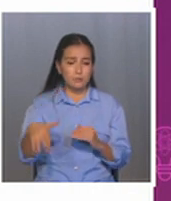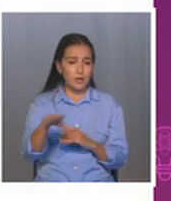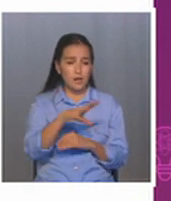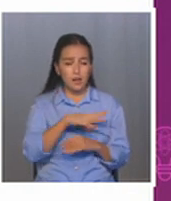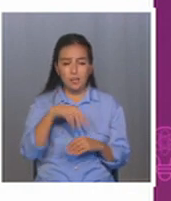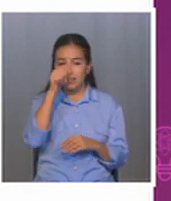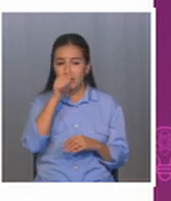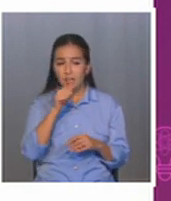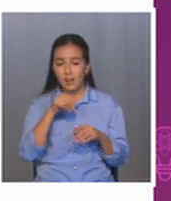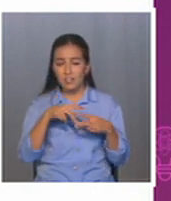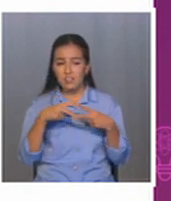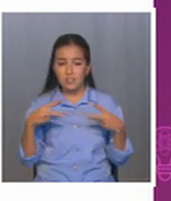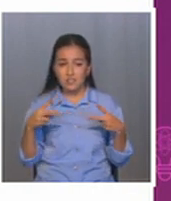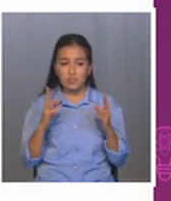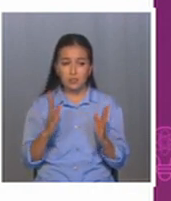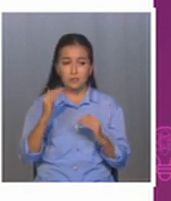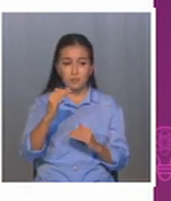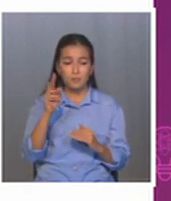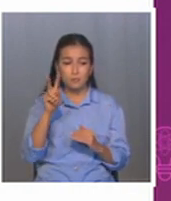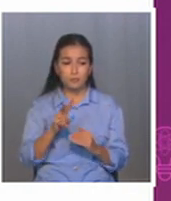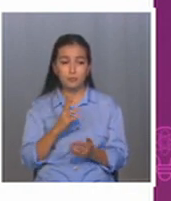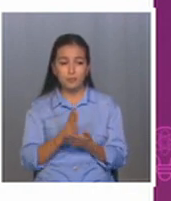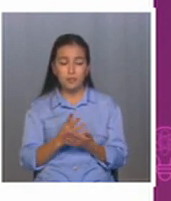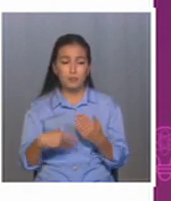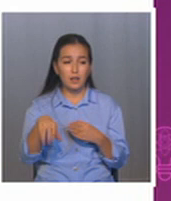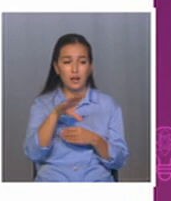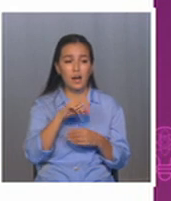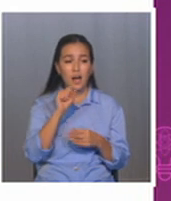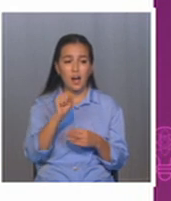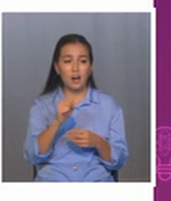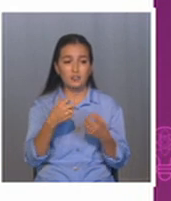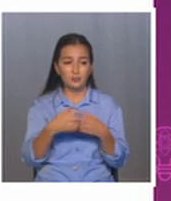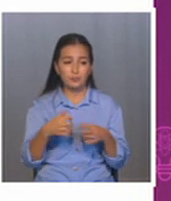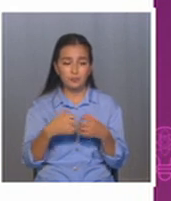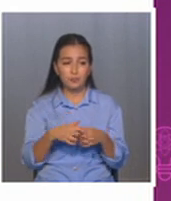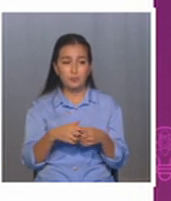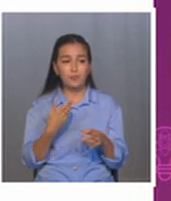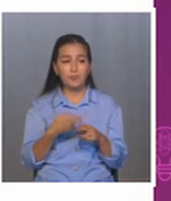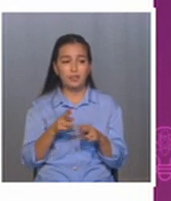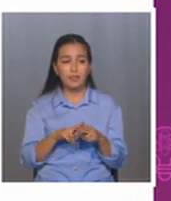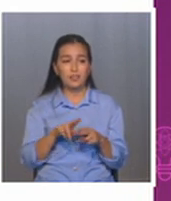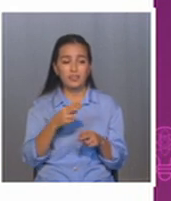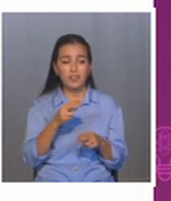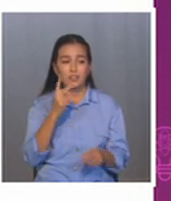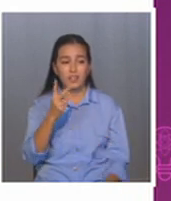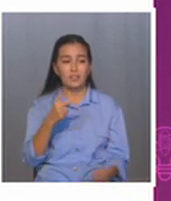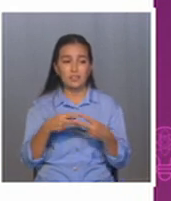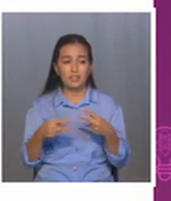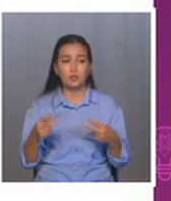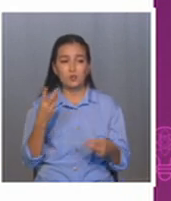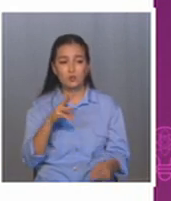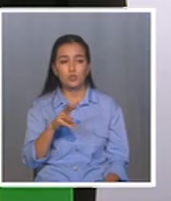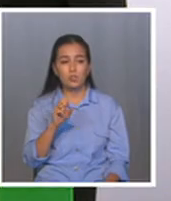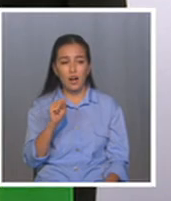бұрышты параллелепипед болғандықтан оның барлық қырлары A болып есептеледі. Сонда D квадрат тең 3A